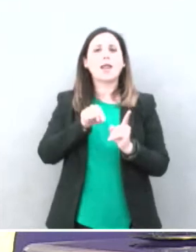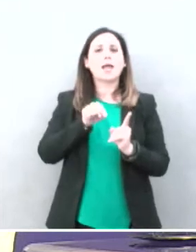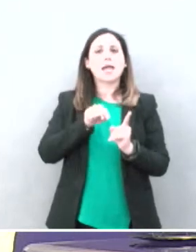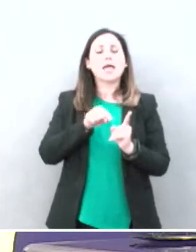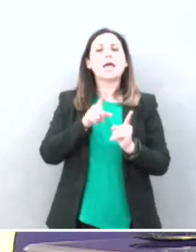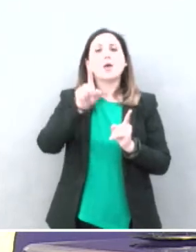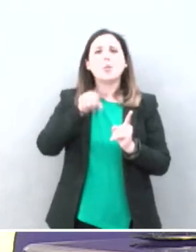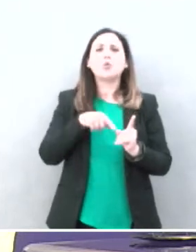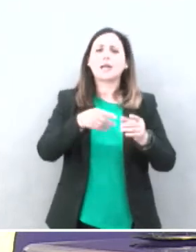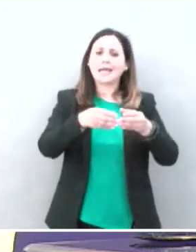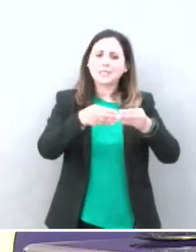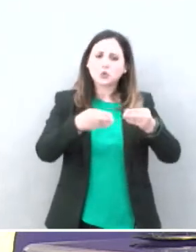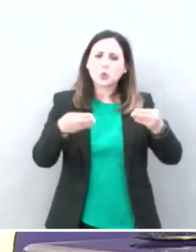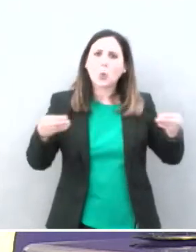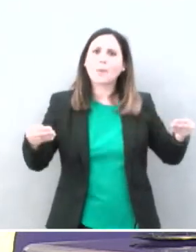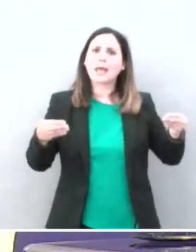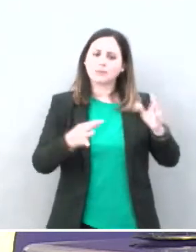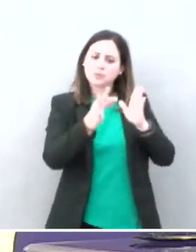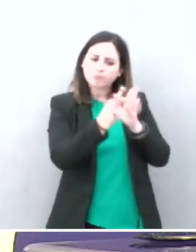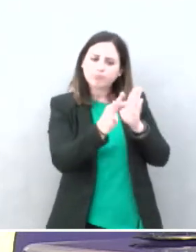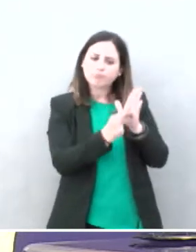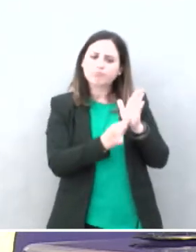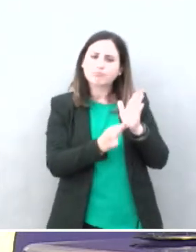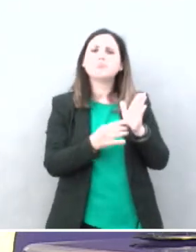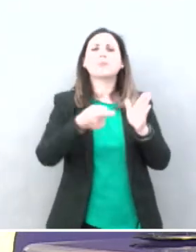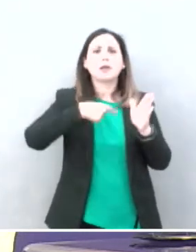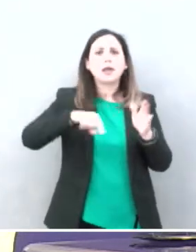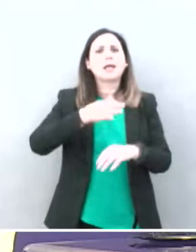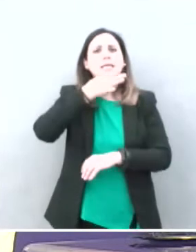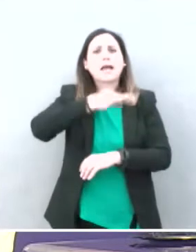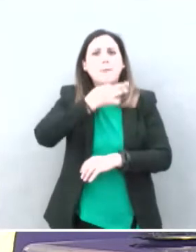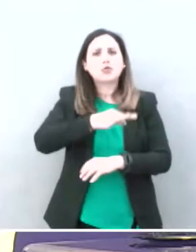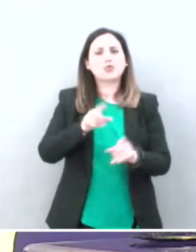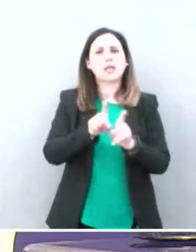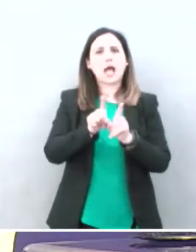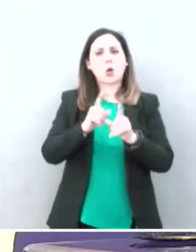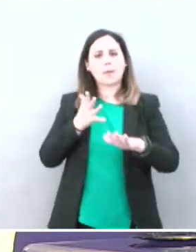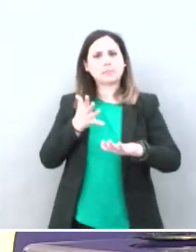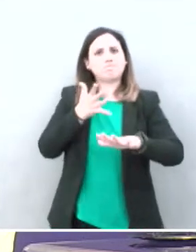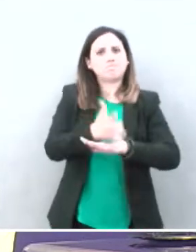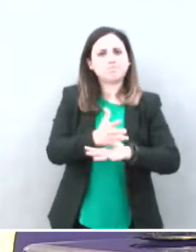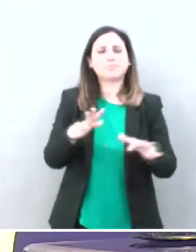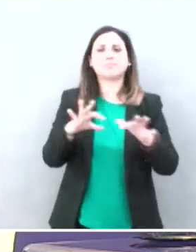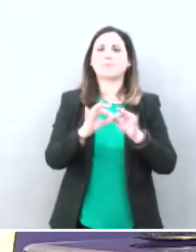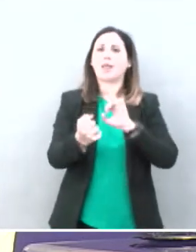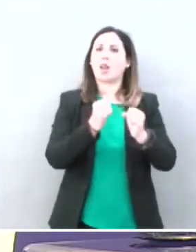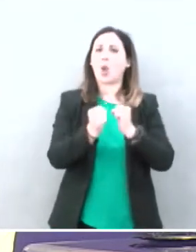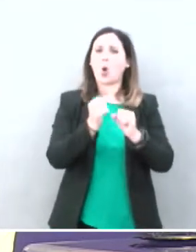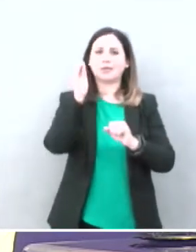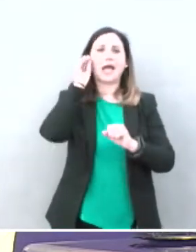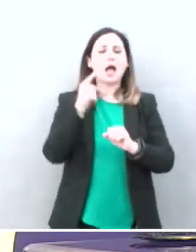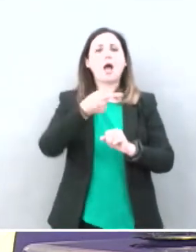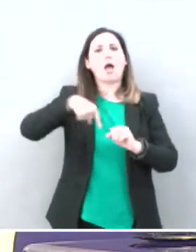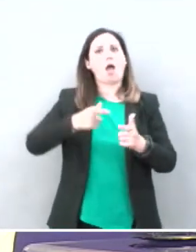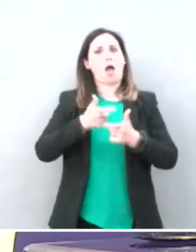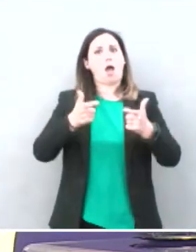così, la strumentazione e la capacità di, in chiave repressiva, di contrastare i fenomeni di contraffazione, che sono